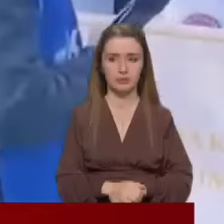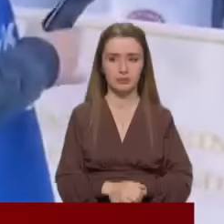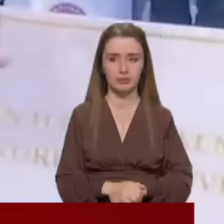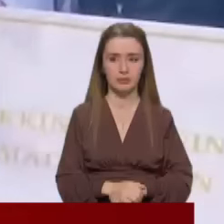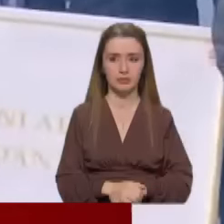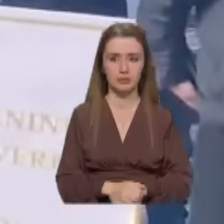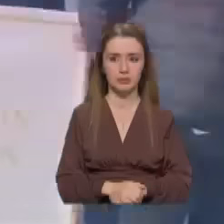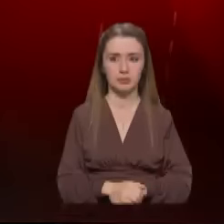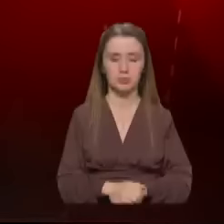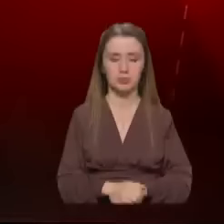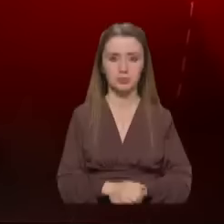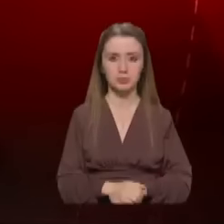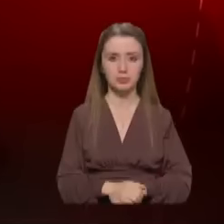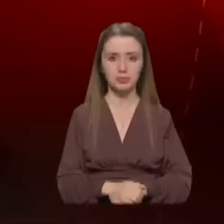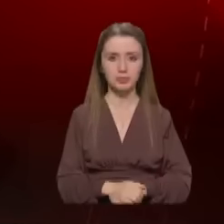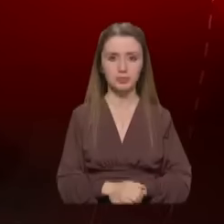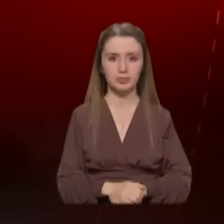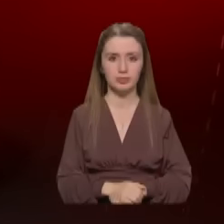Sahipçi.